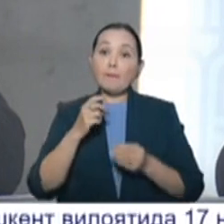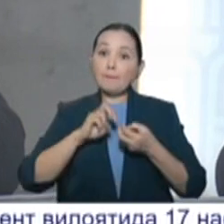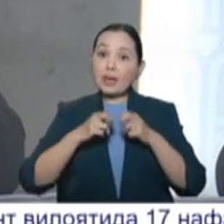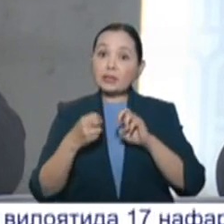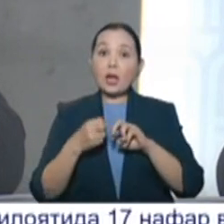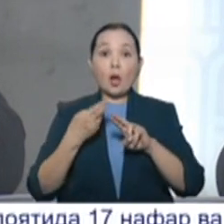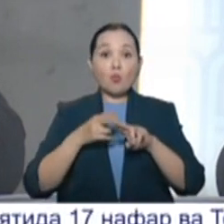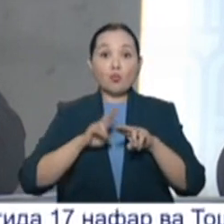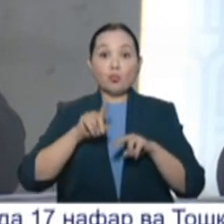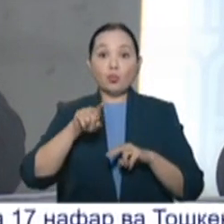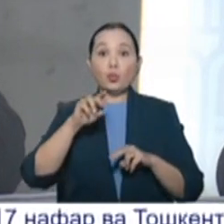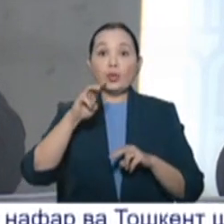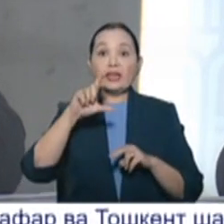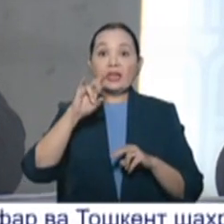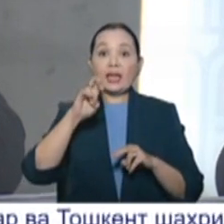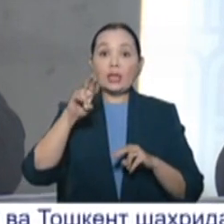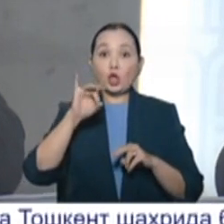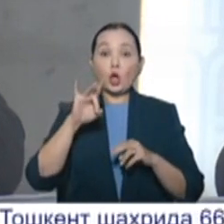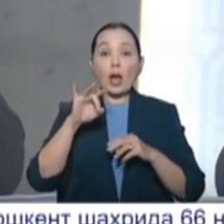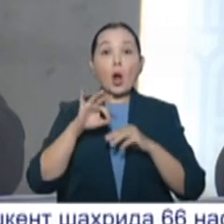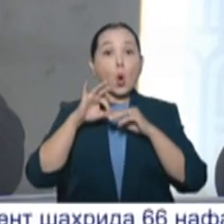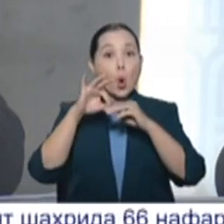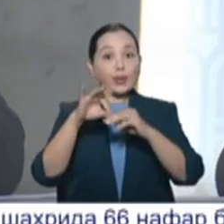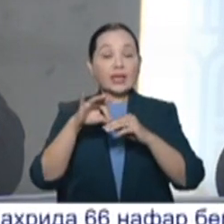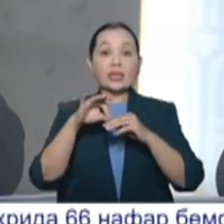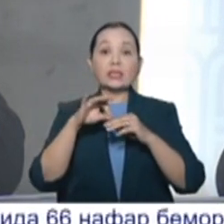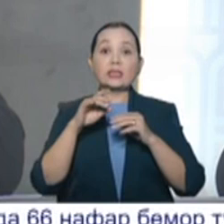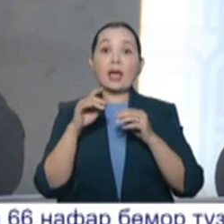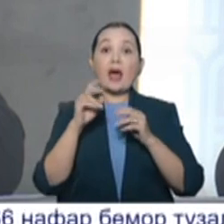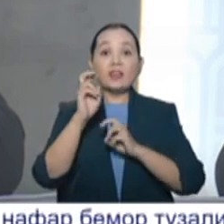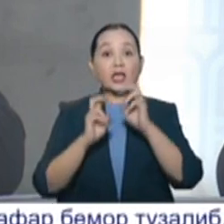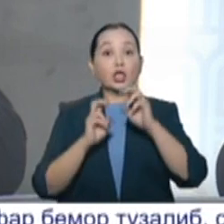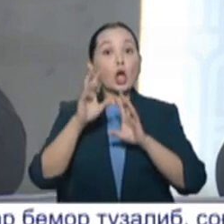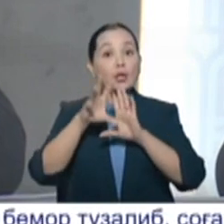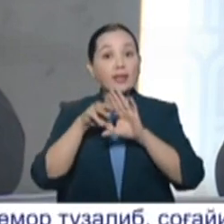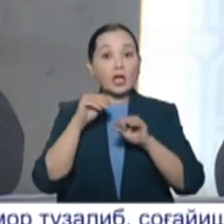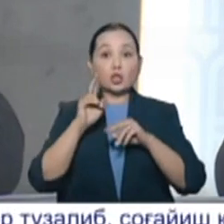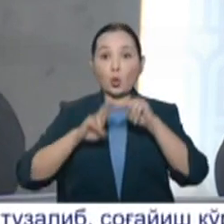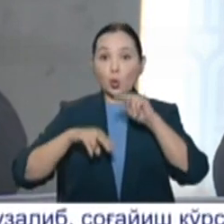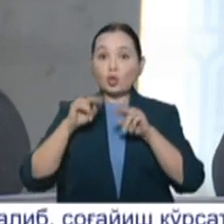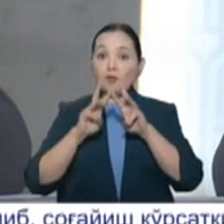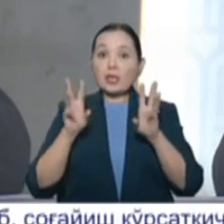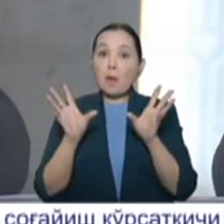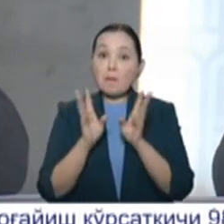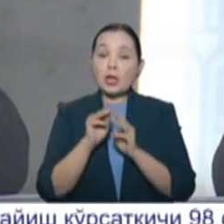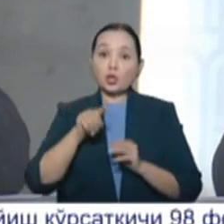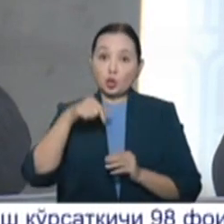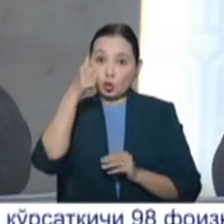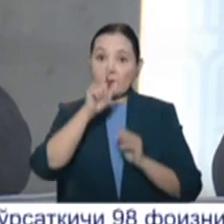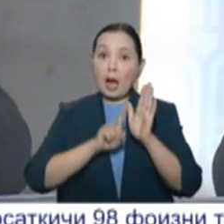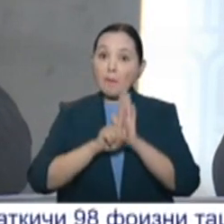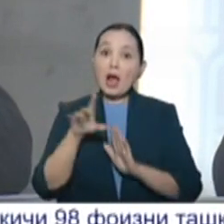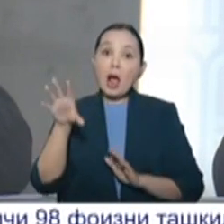bu tenderlarni o'tkazish, o'sha qudrat tashkilotini tanlash, unda ham qurilish vazirligi bilan birgalikda shu yildan boshlab